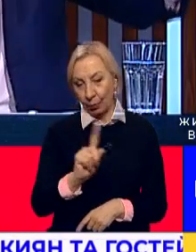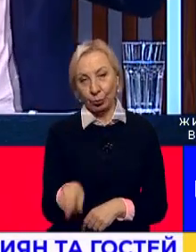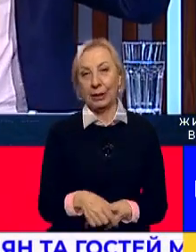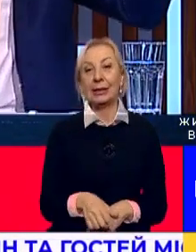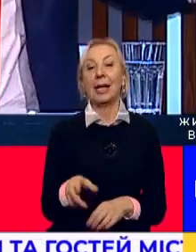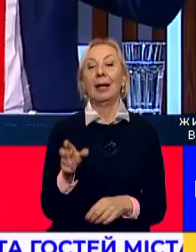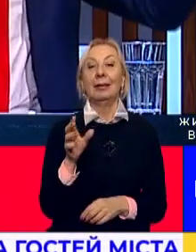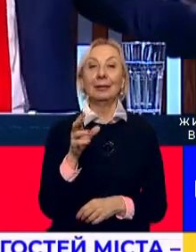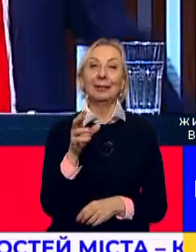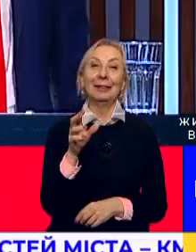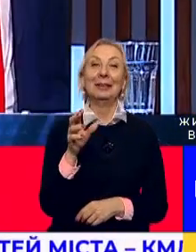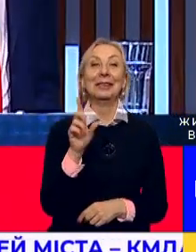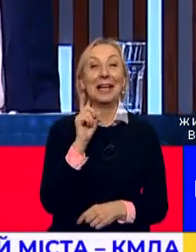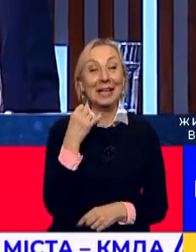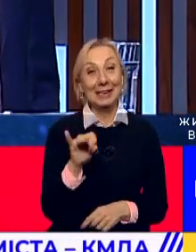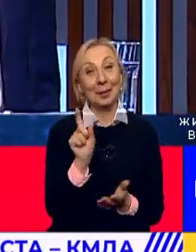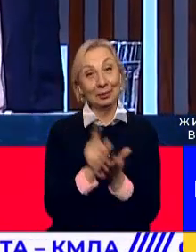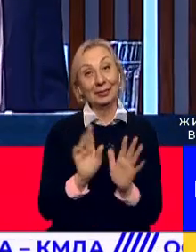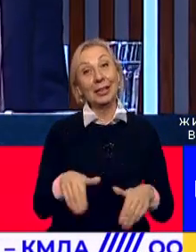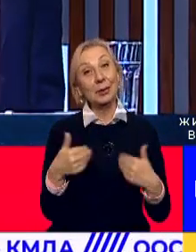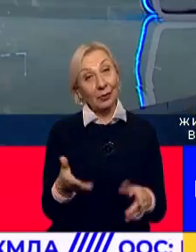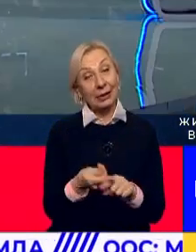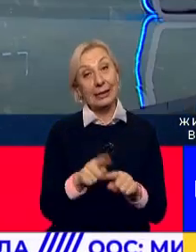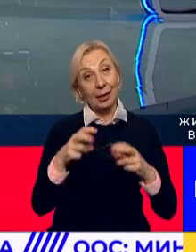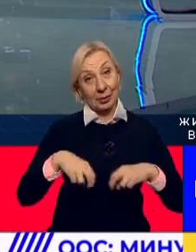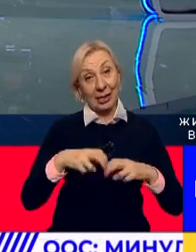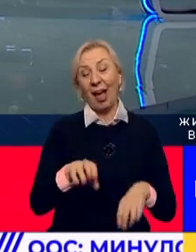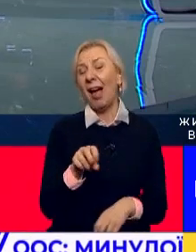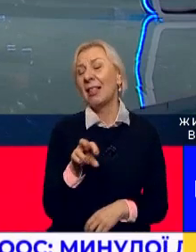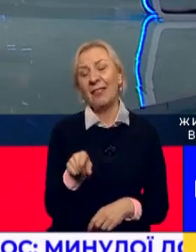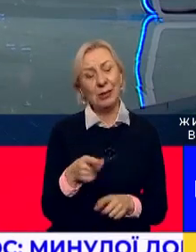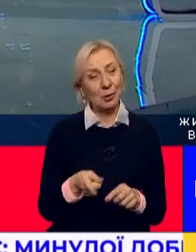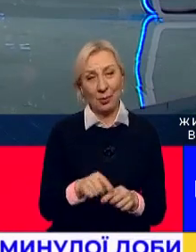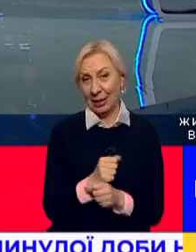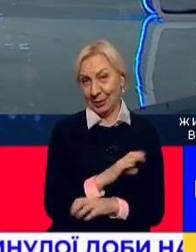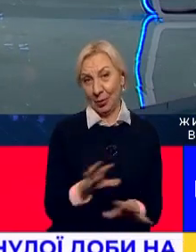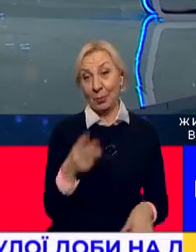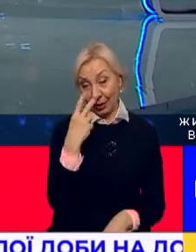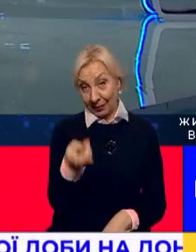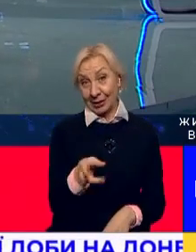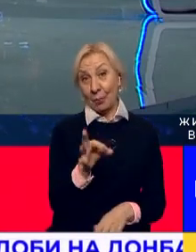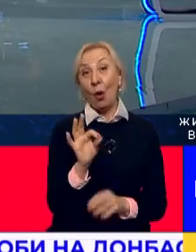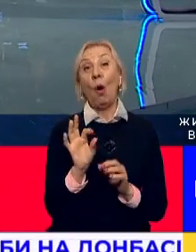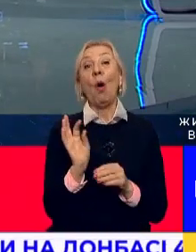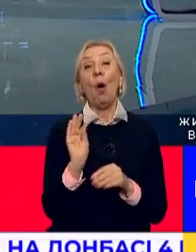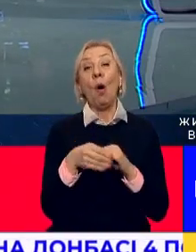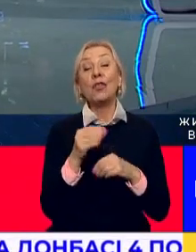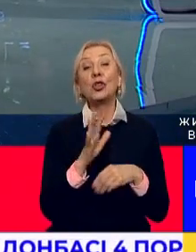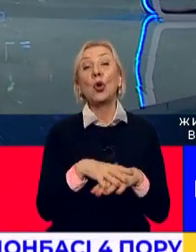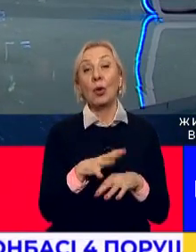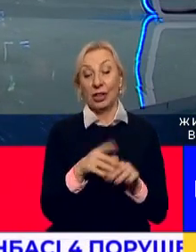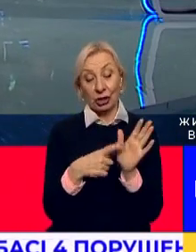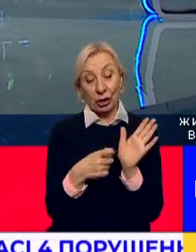речі, Володимир Зеленський мав би ініціювати це розслідування, але не зробить. Чому? Тому що, подивіться, по офшорах. 600